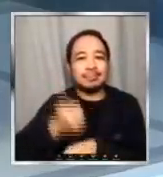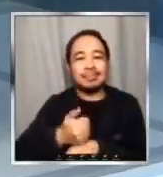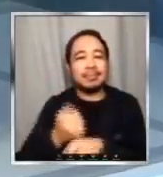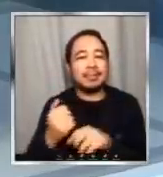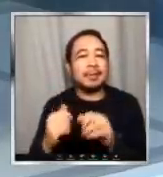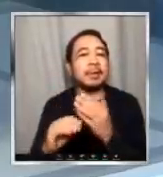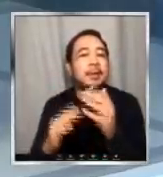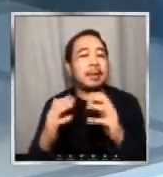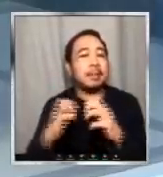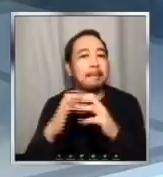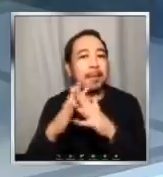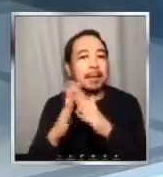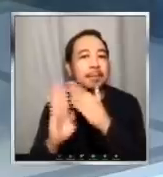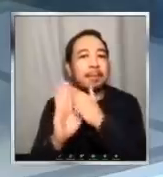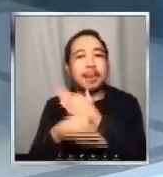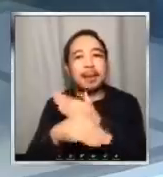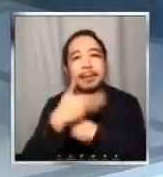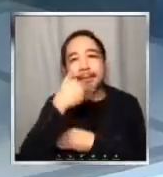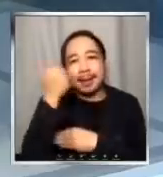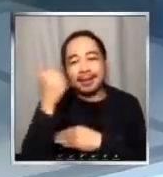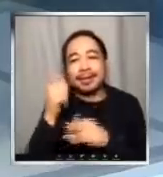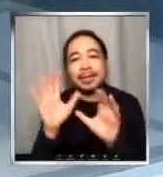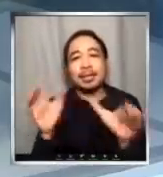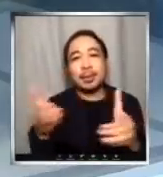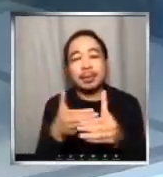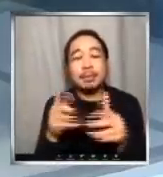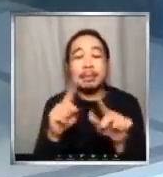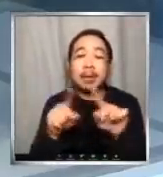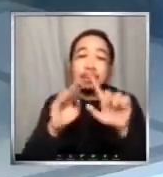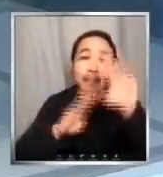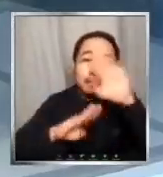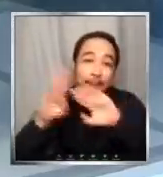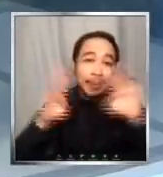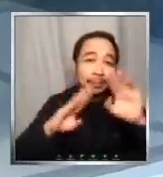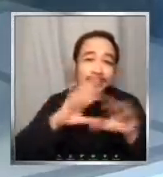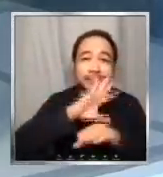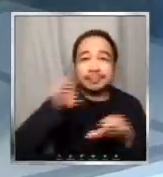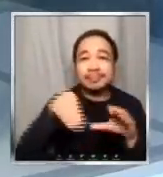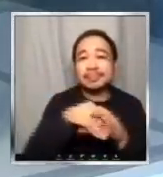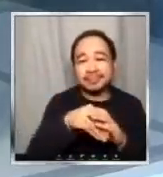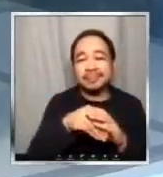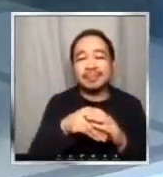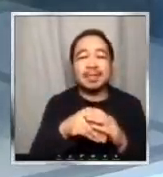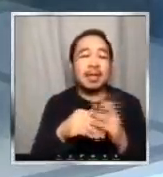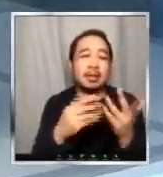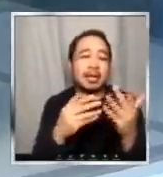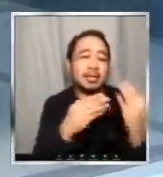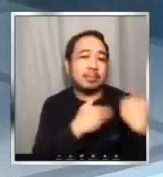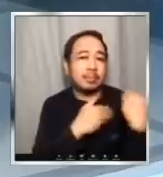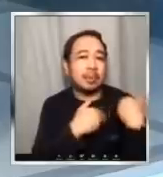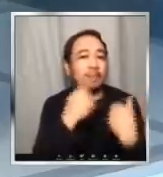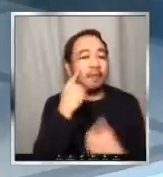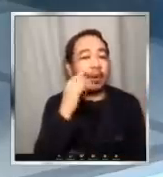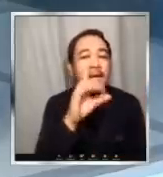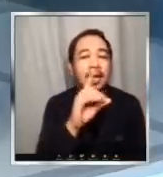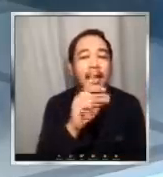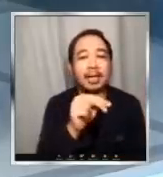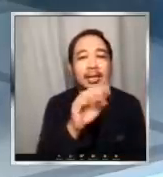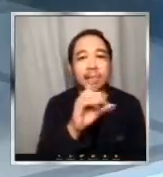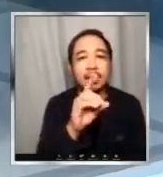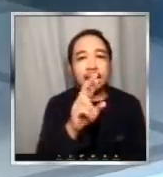Force. Ang problema, sasakupin din ito ang mandato ng National Disaster Risk Reduction and Management Council